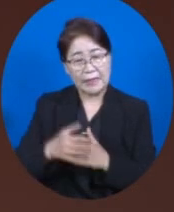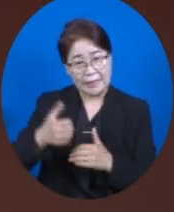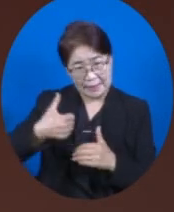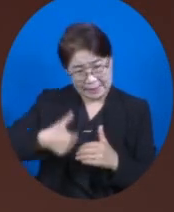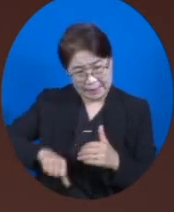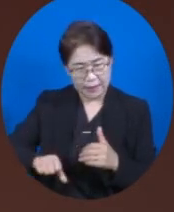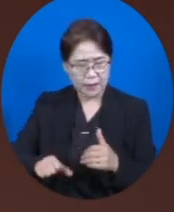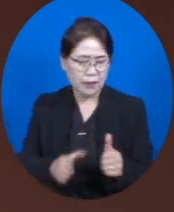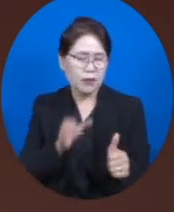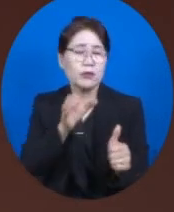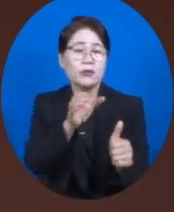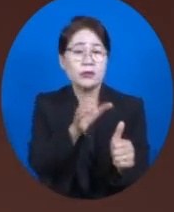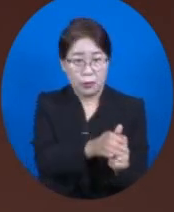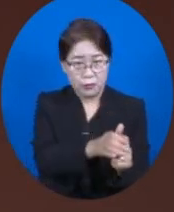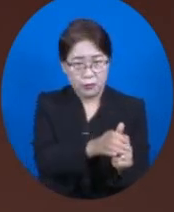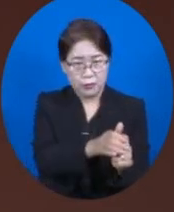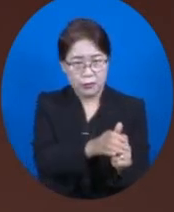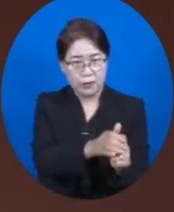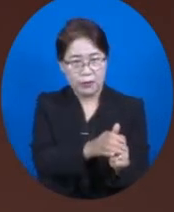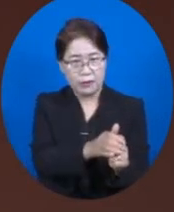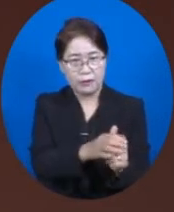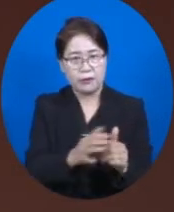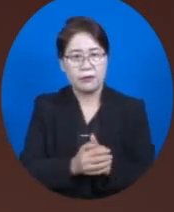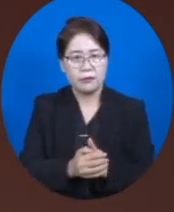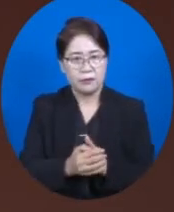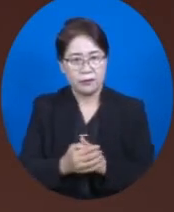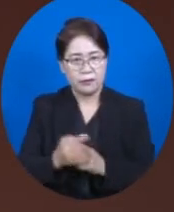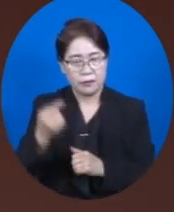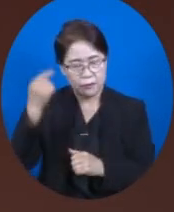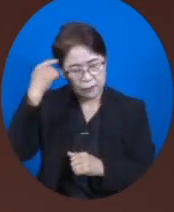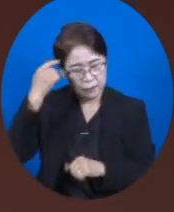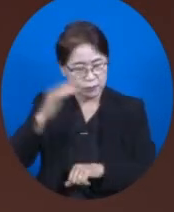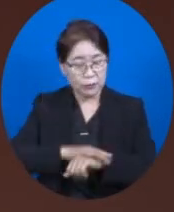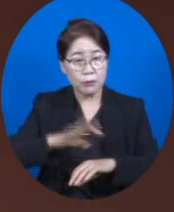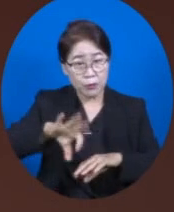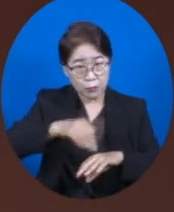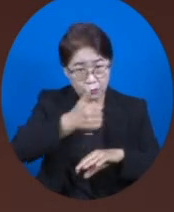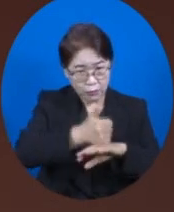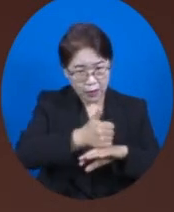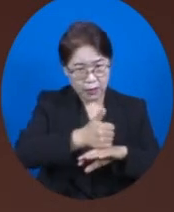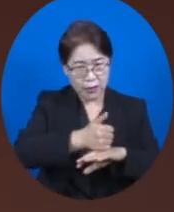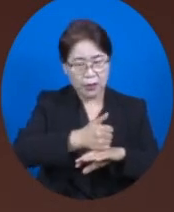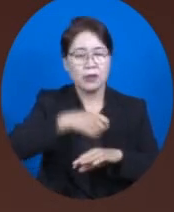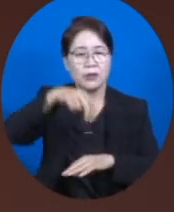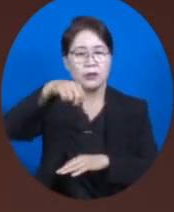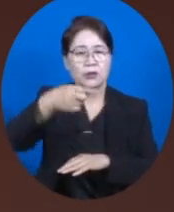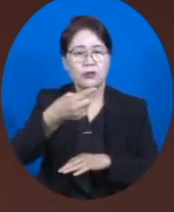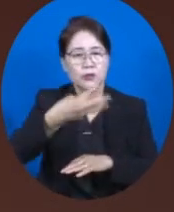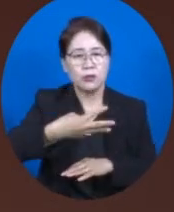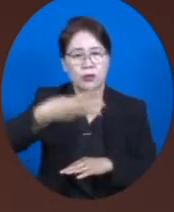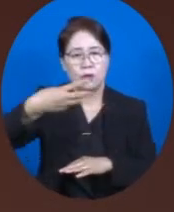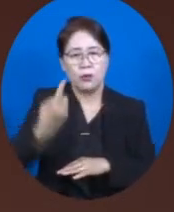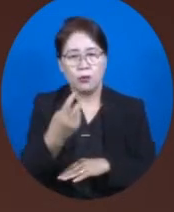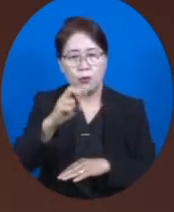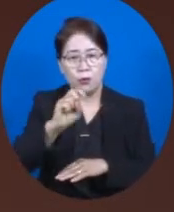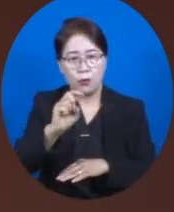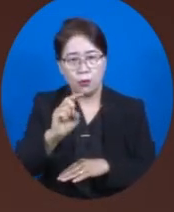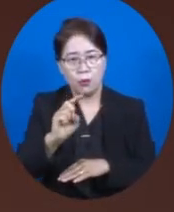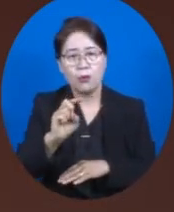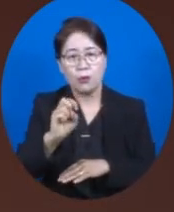주었어요 그 아들 솔로몬은요 그 모든 것을 받고 난 다음에 무려 7년에